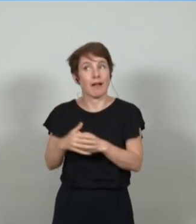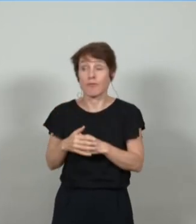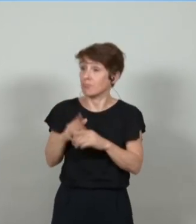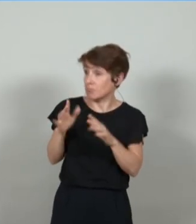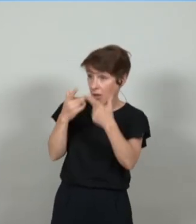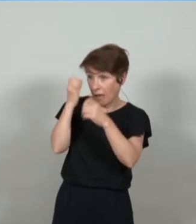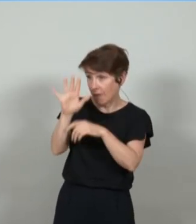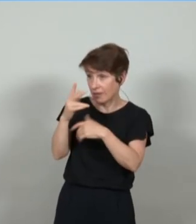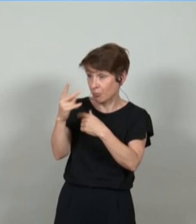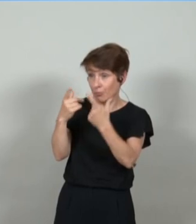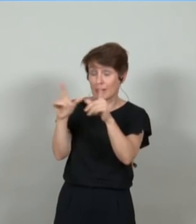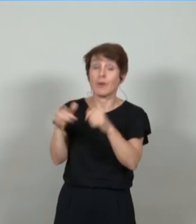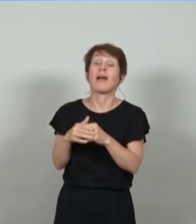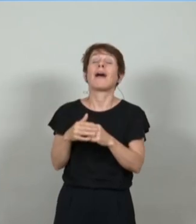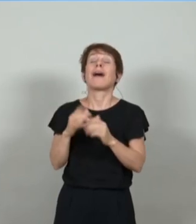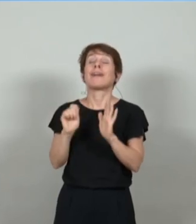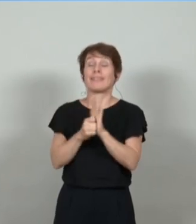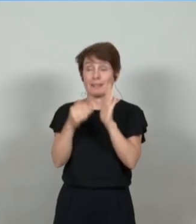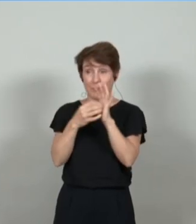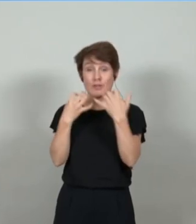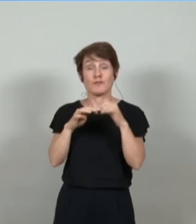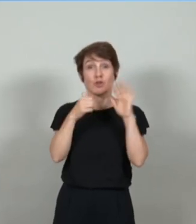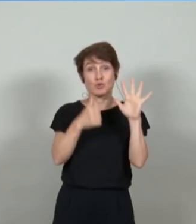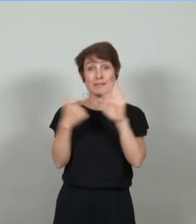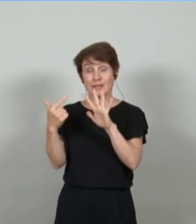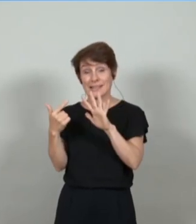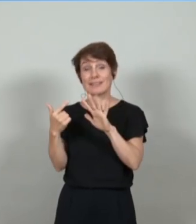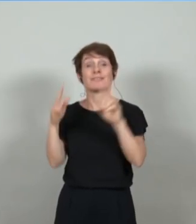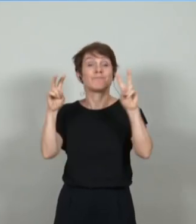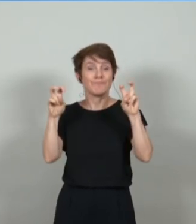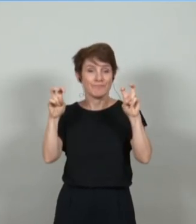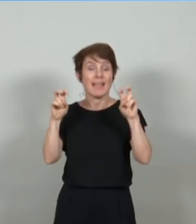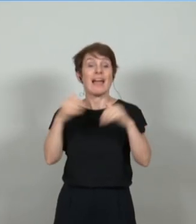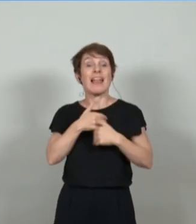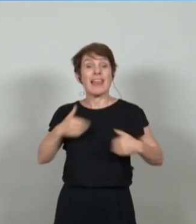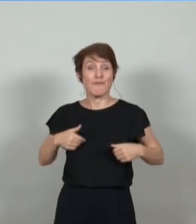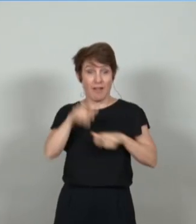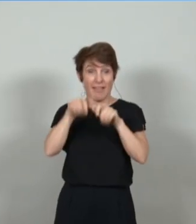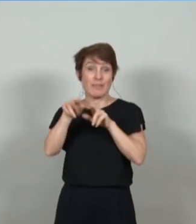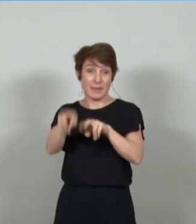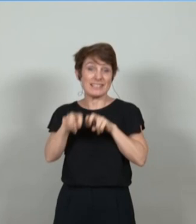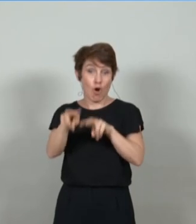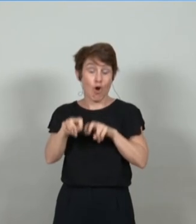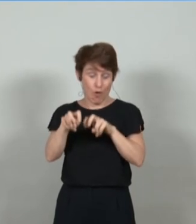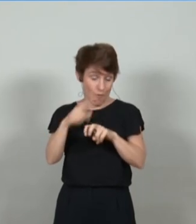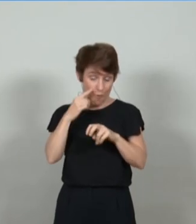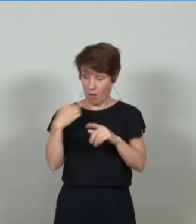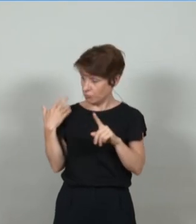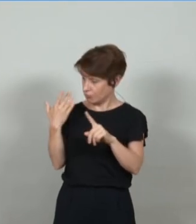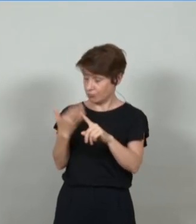fin des paysans 1967 ça vous éclairera peut-être sur les enjeux de l'agriculture aujourd'hui et ce qu'elle est devenue depuis